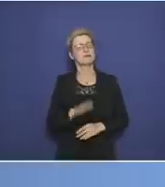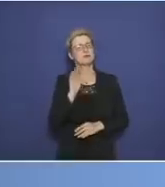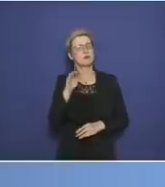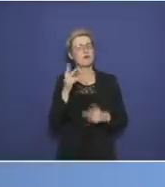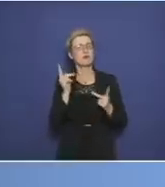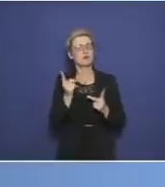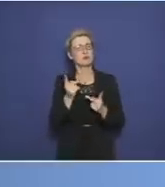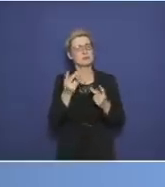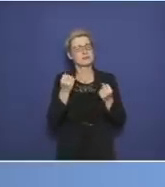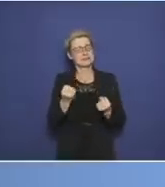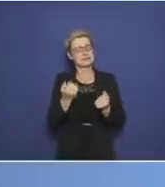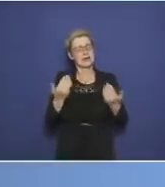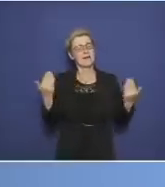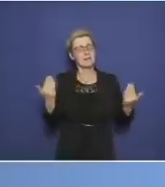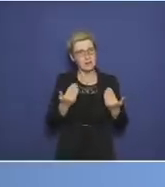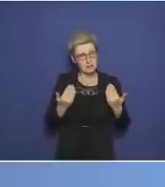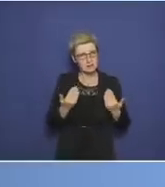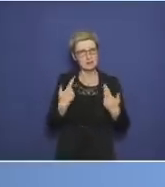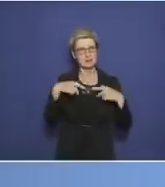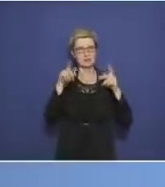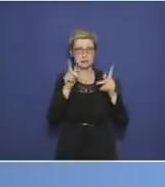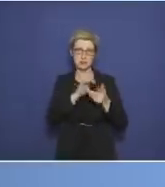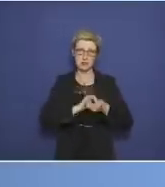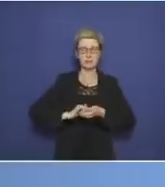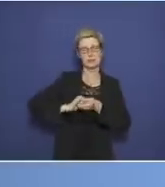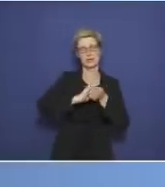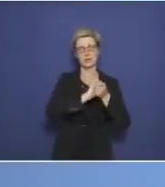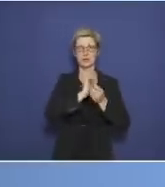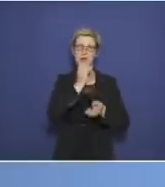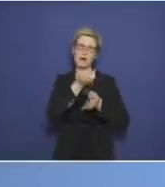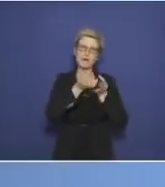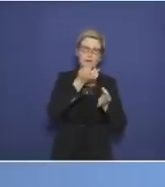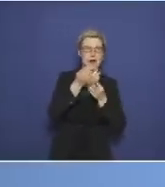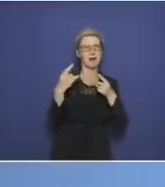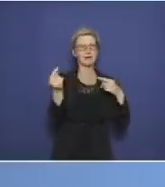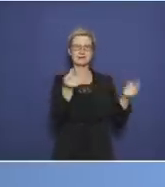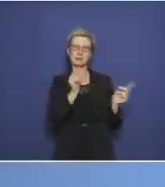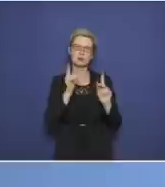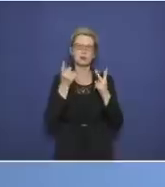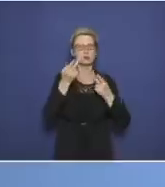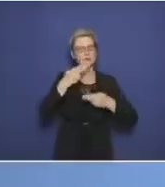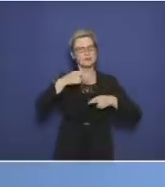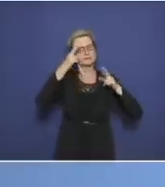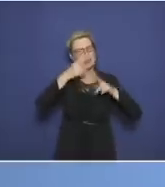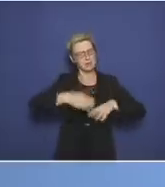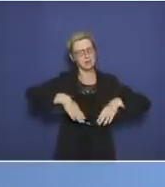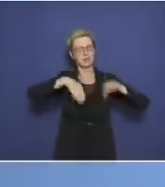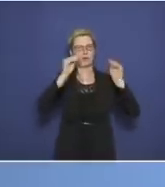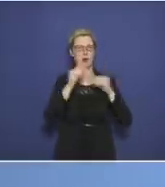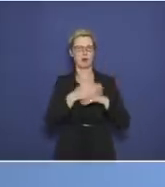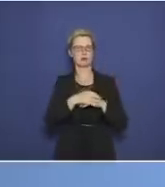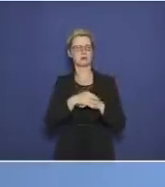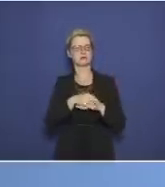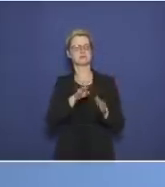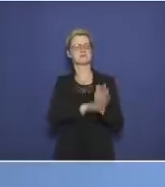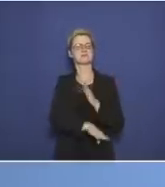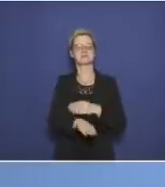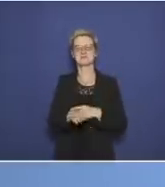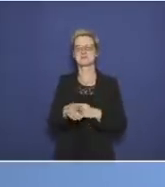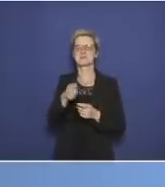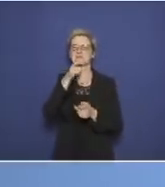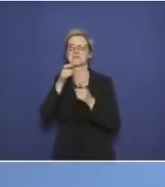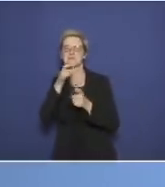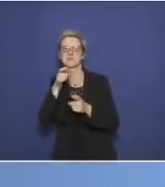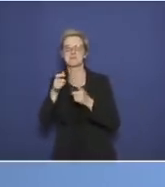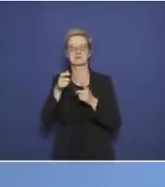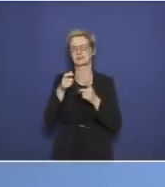zu aktuellen Fragen unseres gesellschaftlichen Miteinanders respektvoll und ohne abwertende Unter- oder Zwischentöne vorgetragen